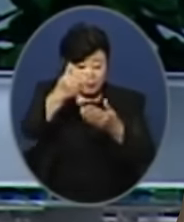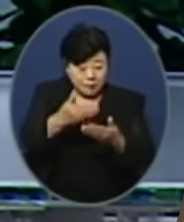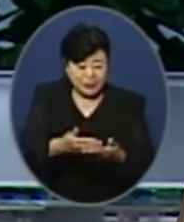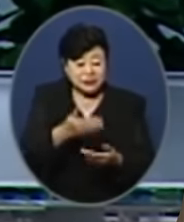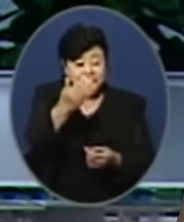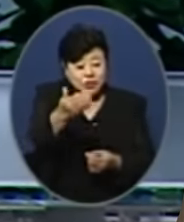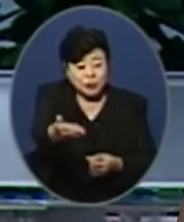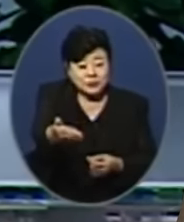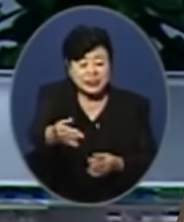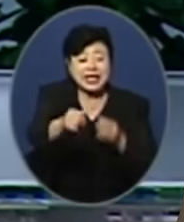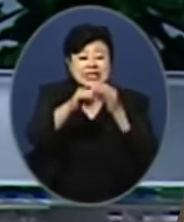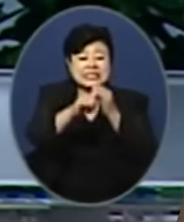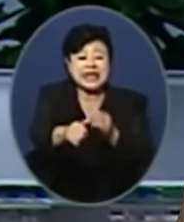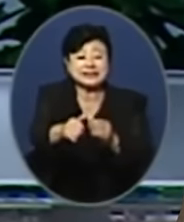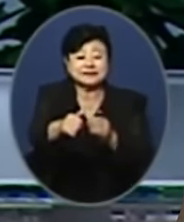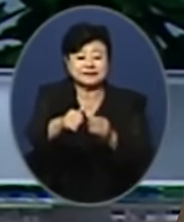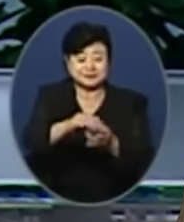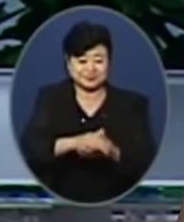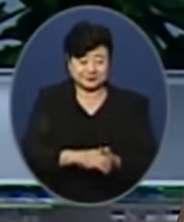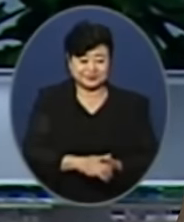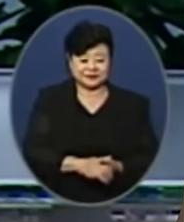구원받은 여러분이 상급을